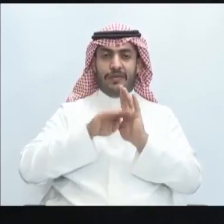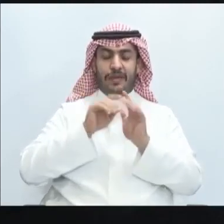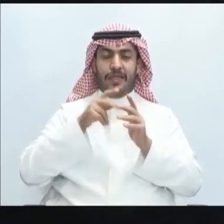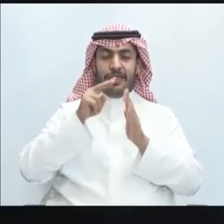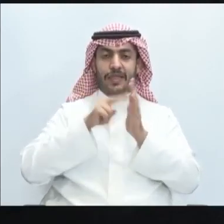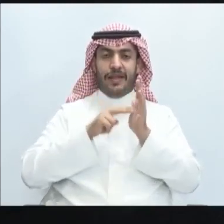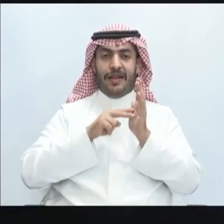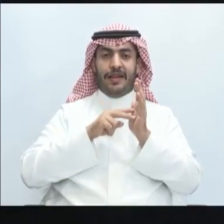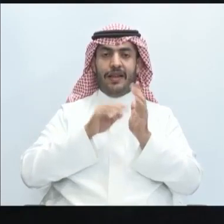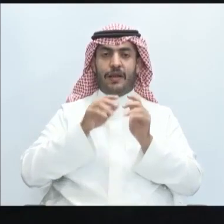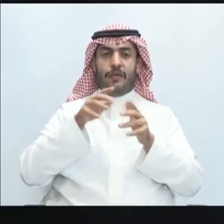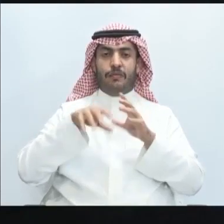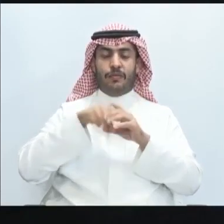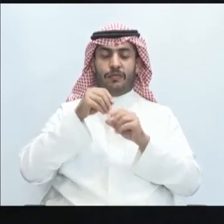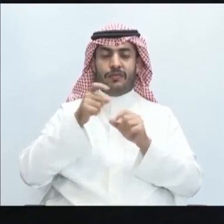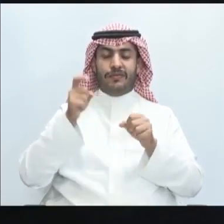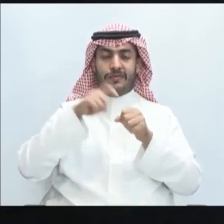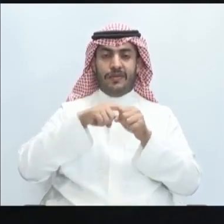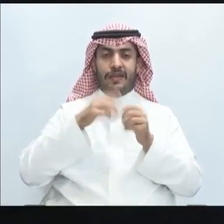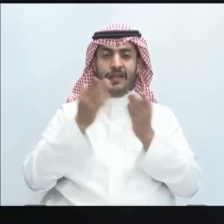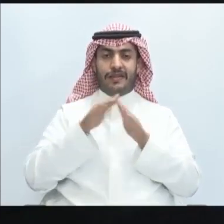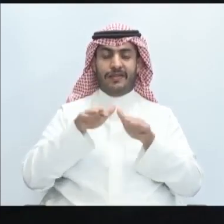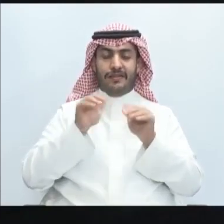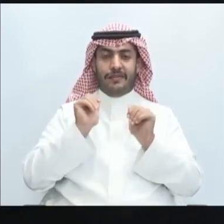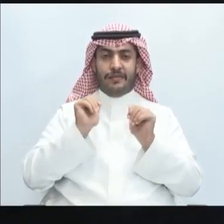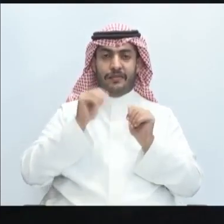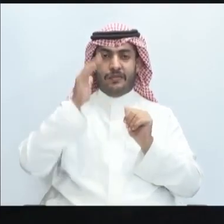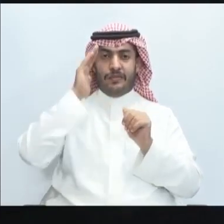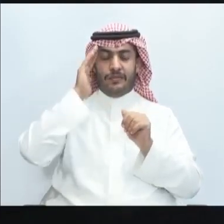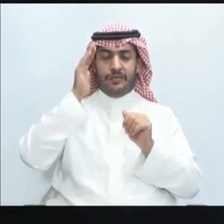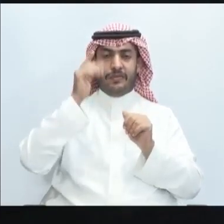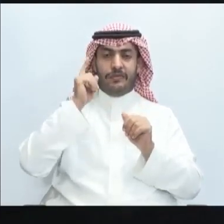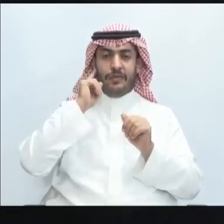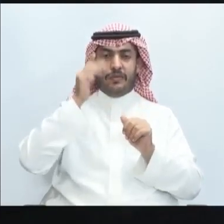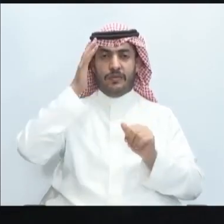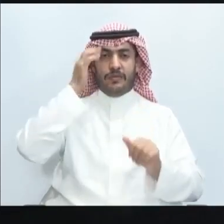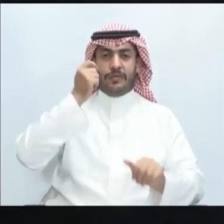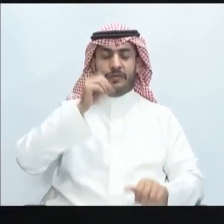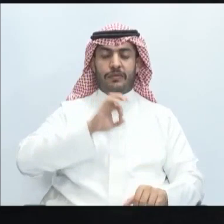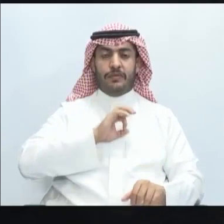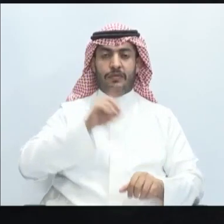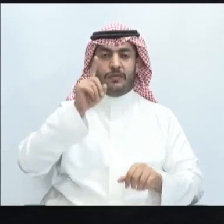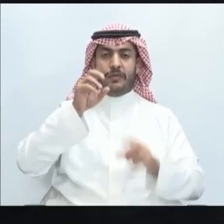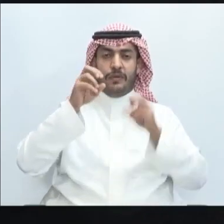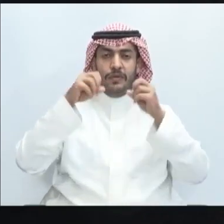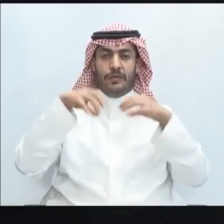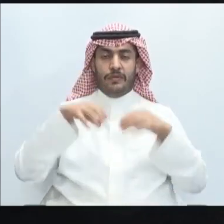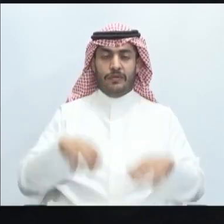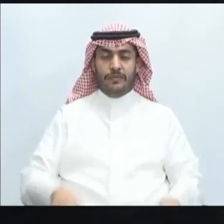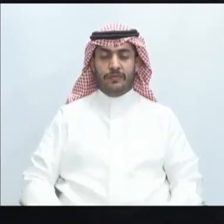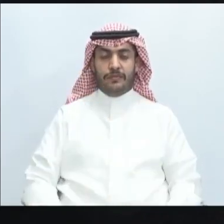تقرير عن هذا المشروع الى هنا انتهى درسنا هذا اليوم شكرا لكم لحسن المتابعه السلام عليكم ورحمه الله